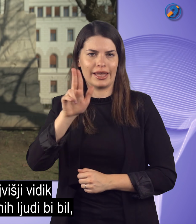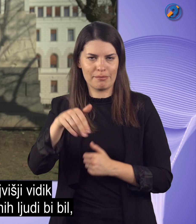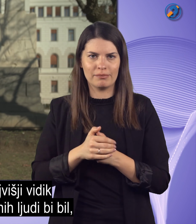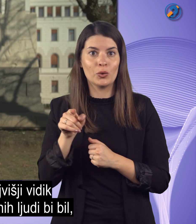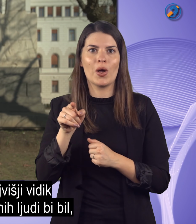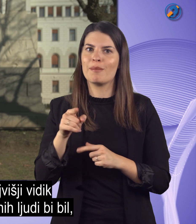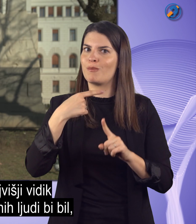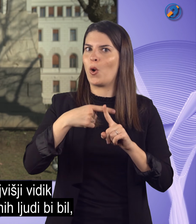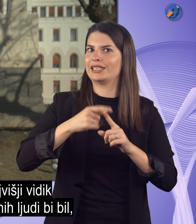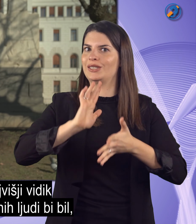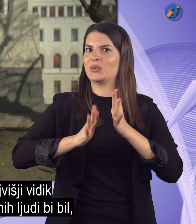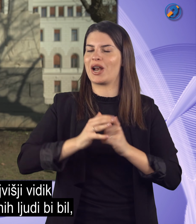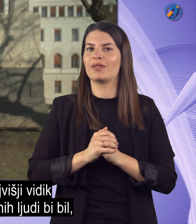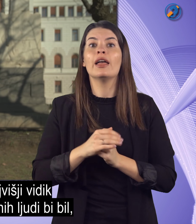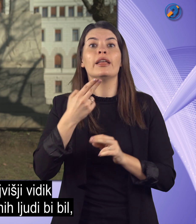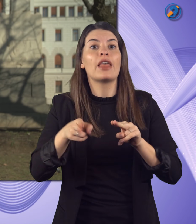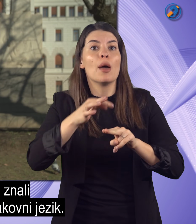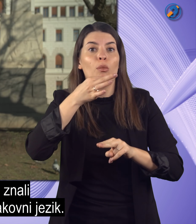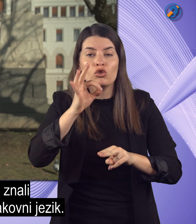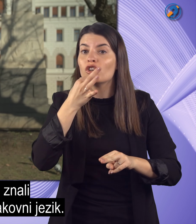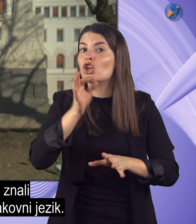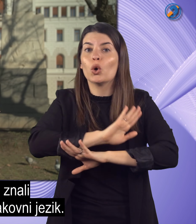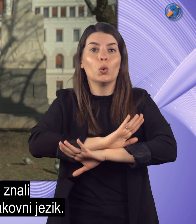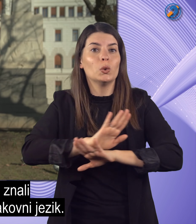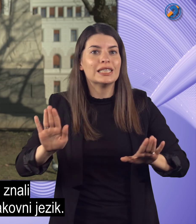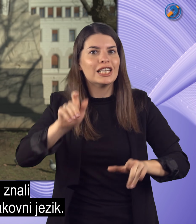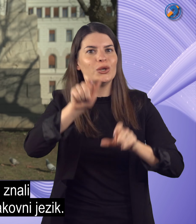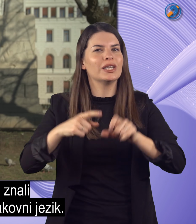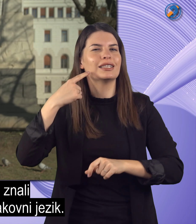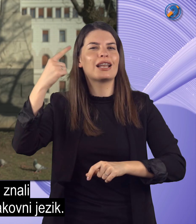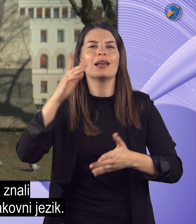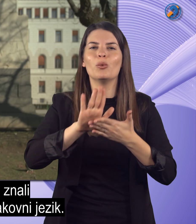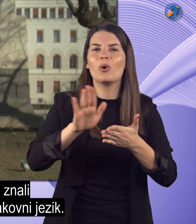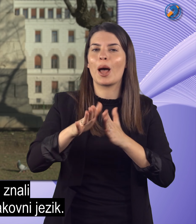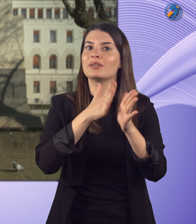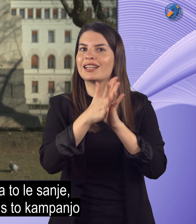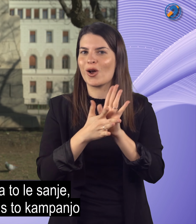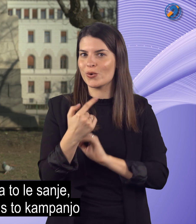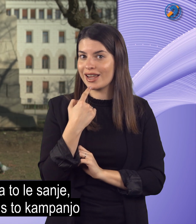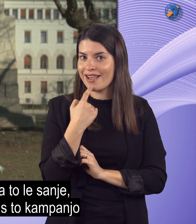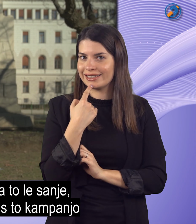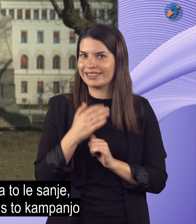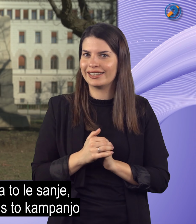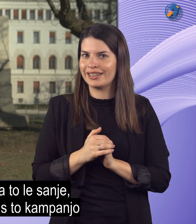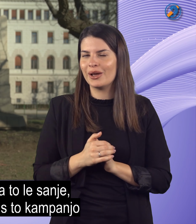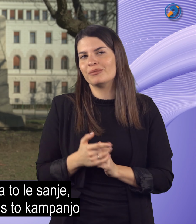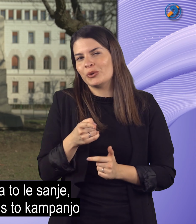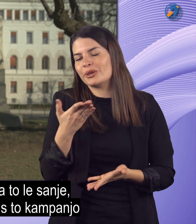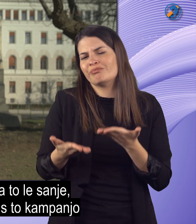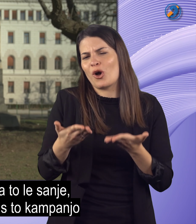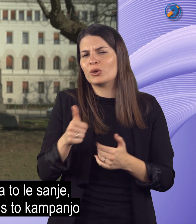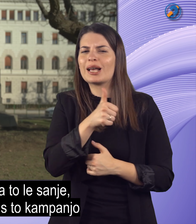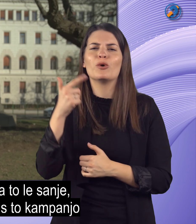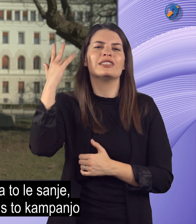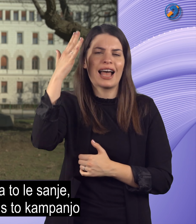najvišji vidik vključenosti gluhih ljudi bi bil, če bi vsi znali uporabljati znakovni jezik. In ker so morda tole